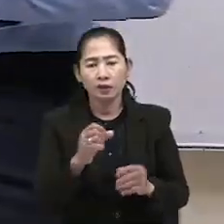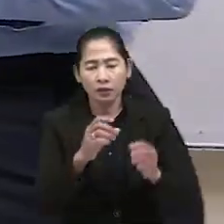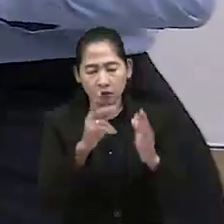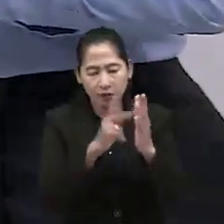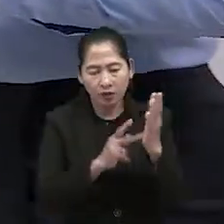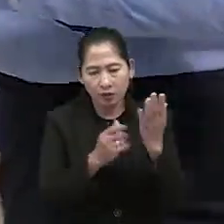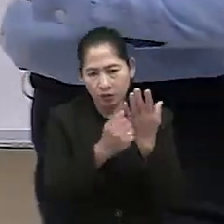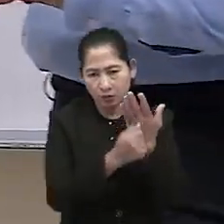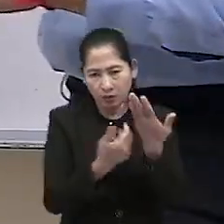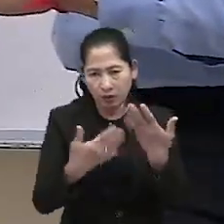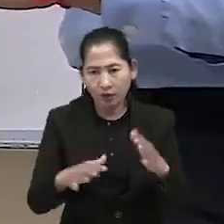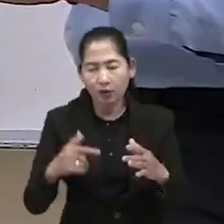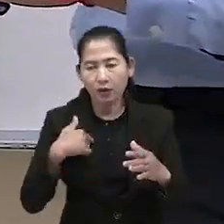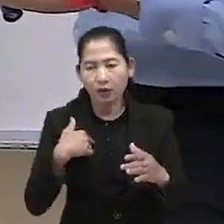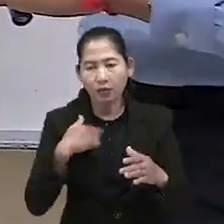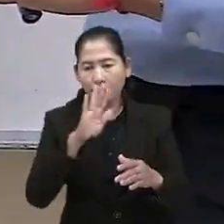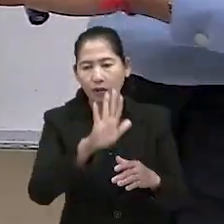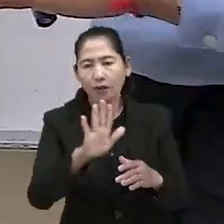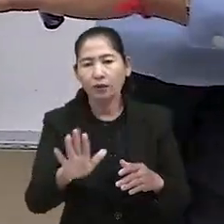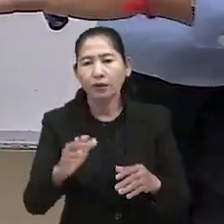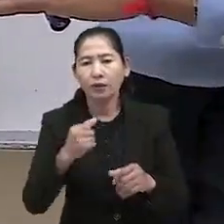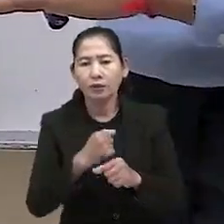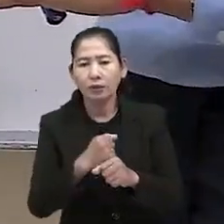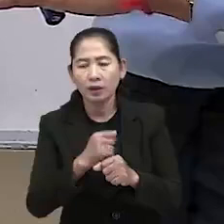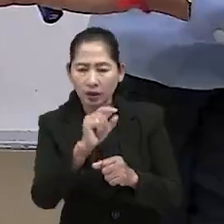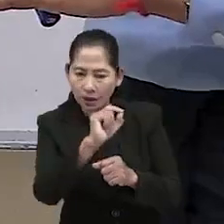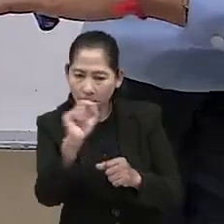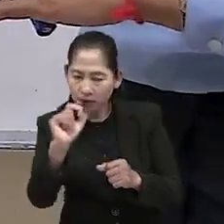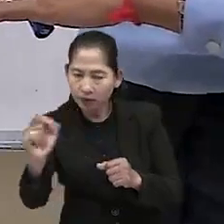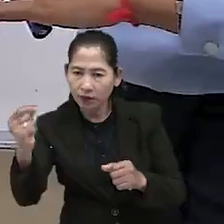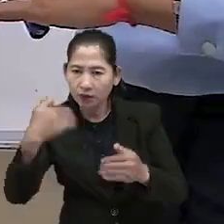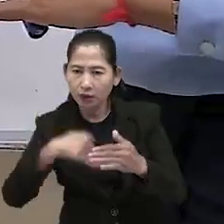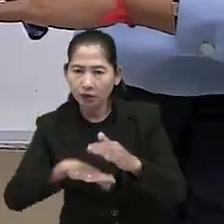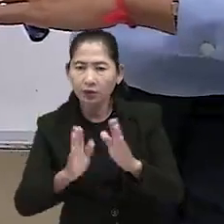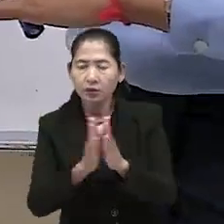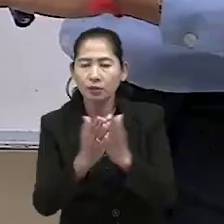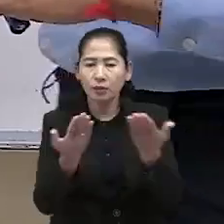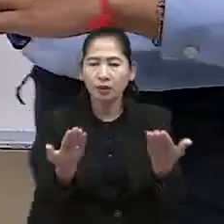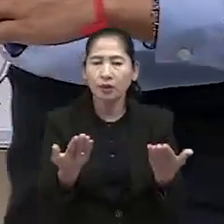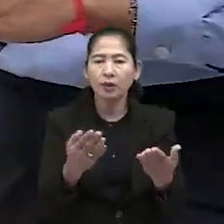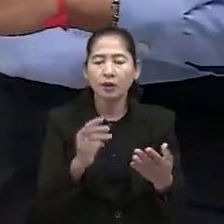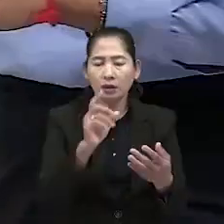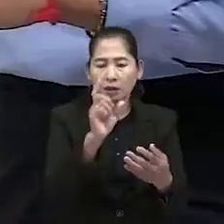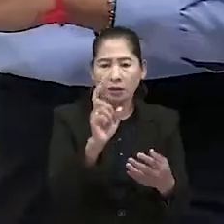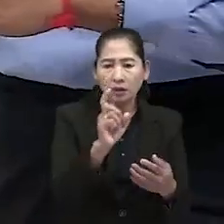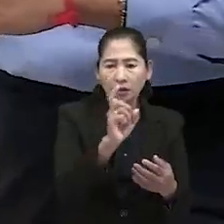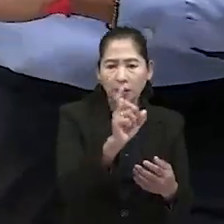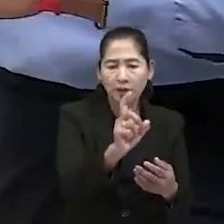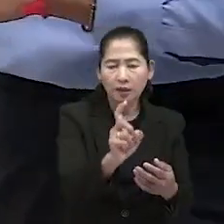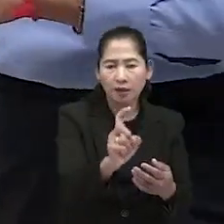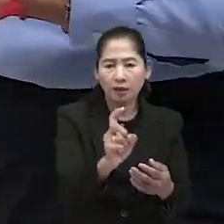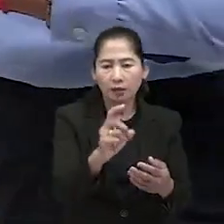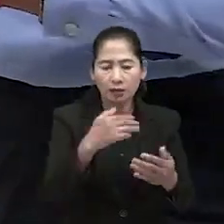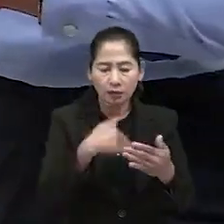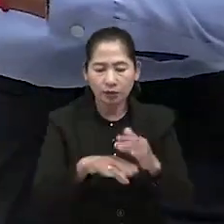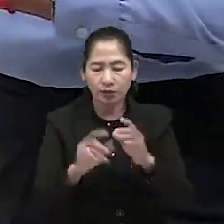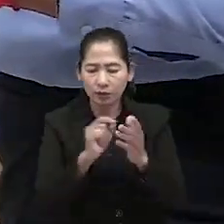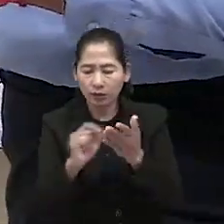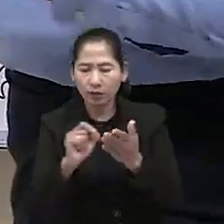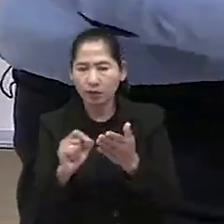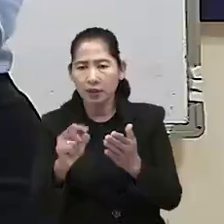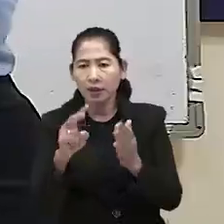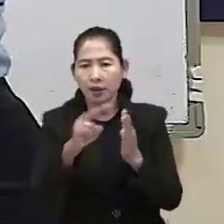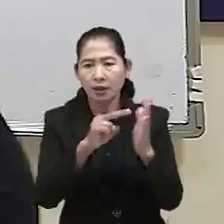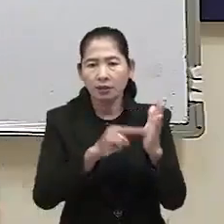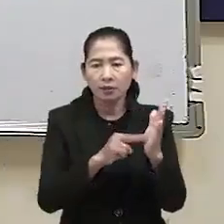គម្រោងហើយអ្នកគ្រូសូមឲ្យកូនទាំងអស់គ្នាធ្វើការសរសេរដាក់ចូលសៀវភៅរបស់កូនចំណុចកណាកូនណាកចសសេអត្តបទ